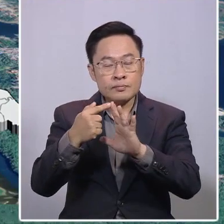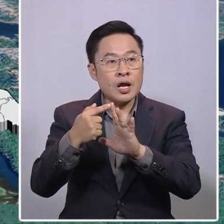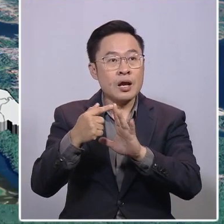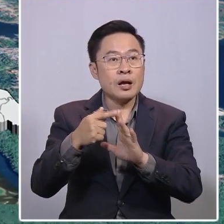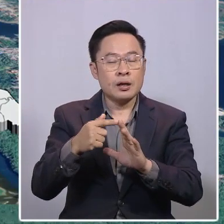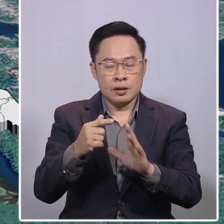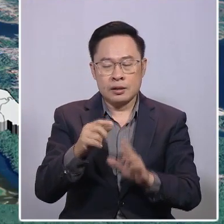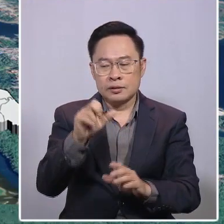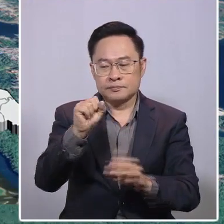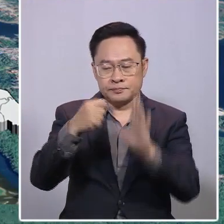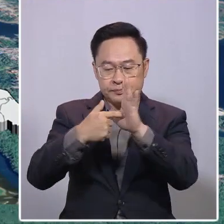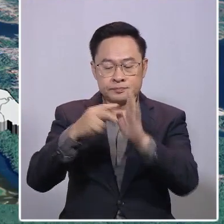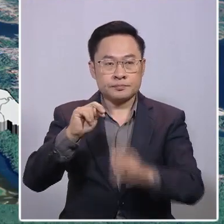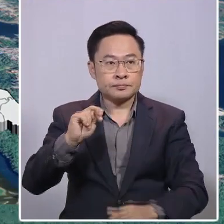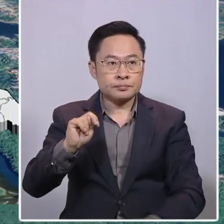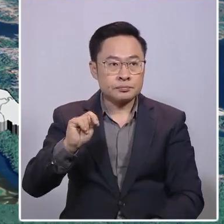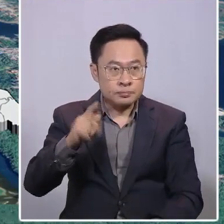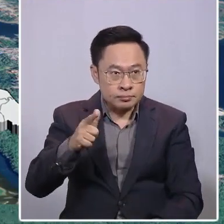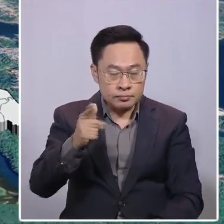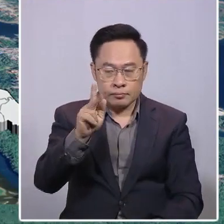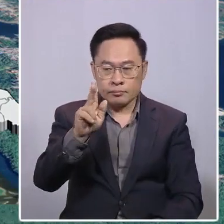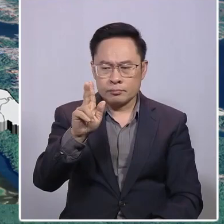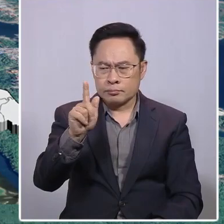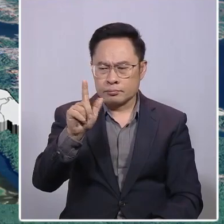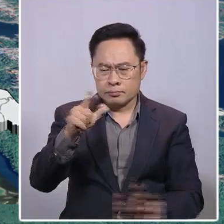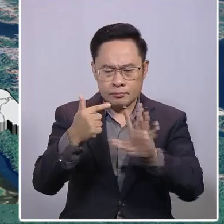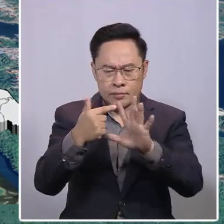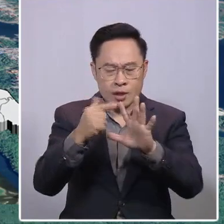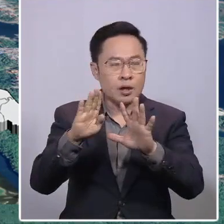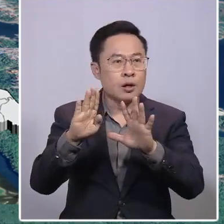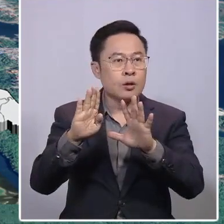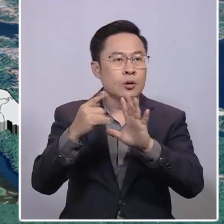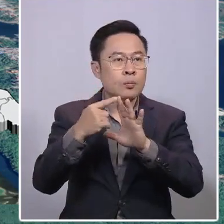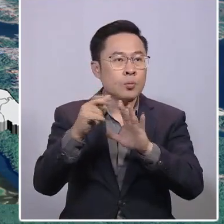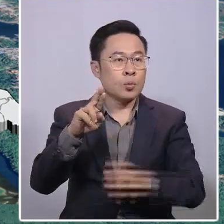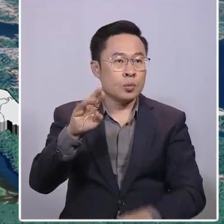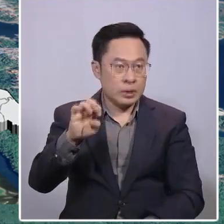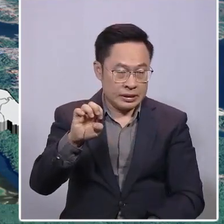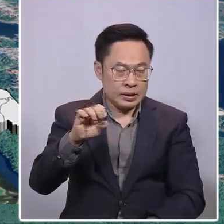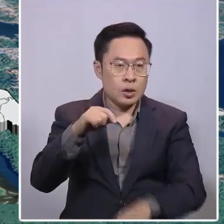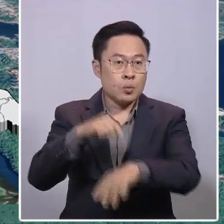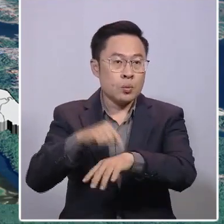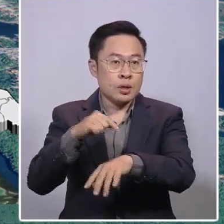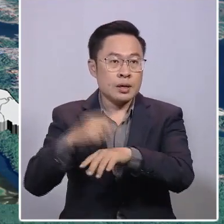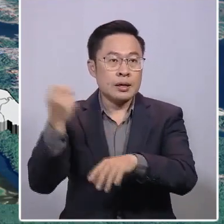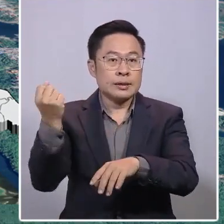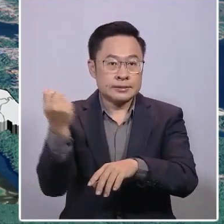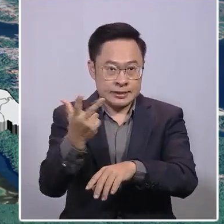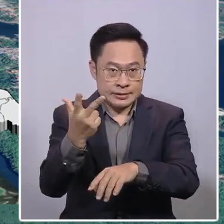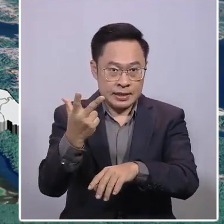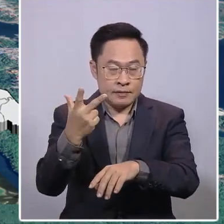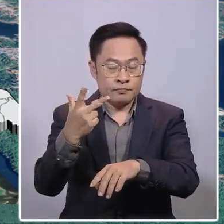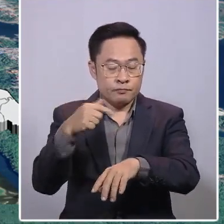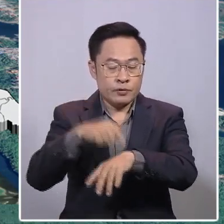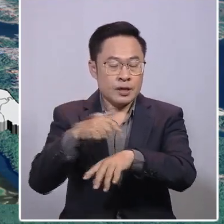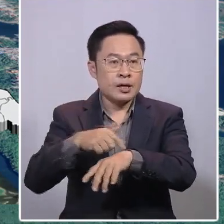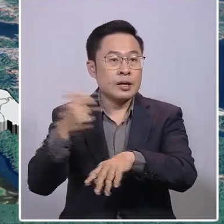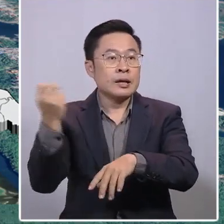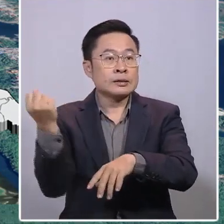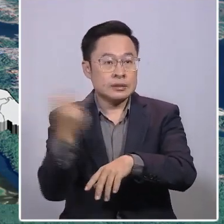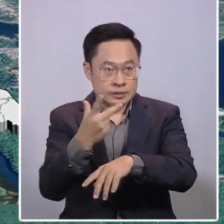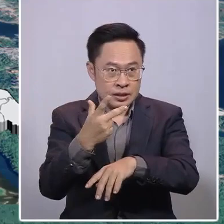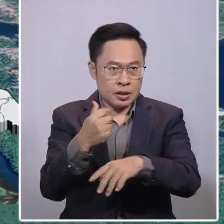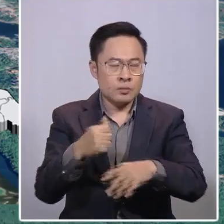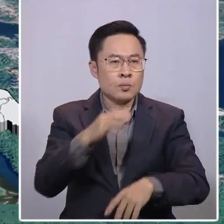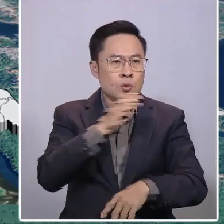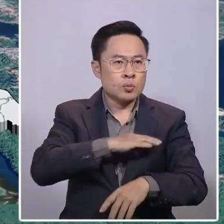าวนี่นะครับก็รายงานนะครับว่าเหตุการณ์เนี่ยเกิดขึ้นตอนประมาณ 3:07 มีรายงานจากกองเฝ้าระวังแผ่นดิน